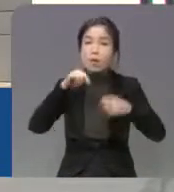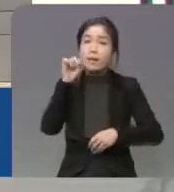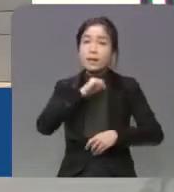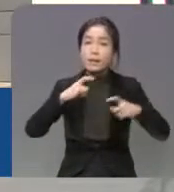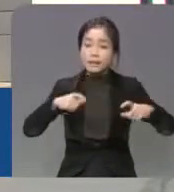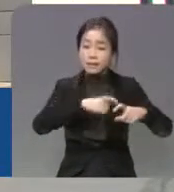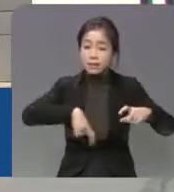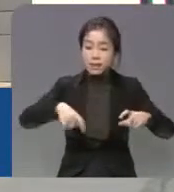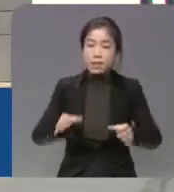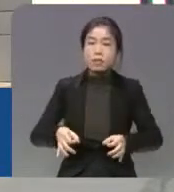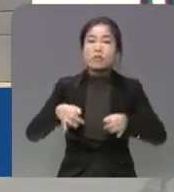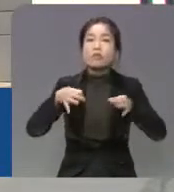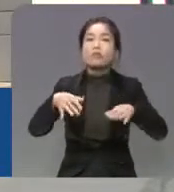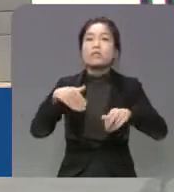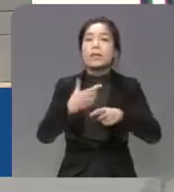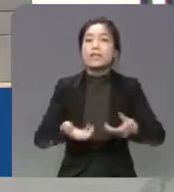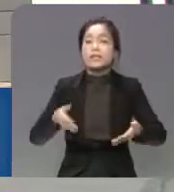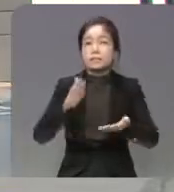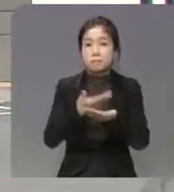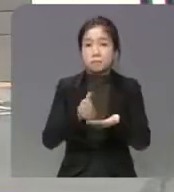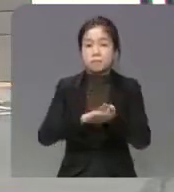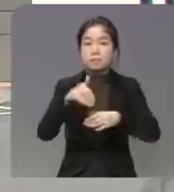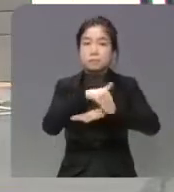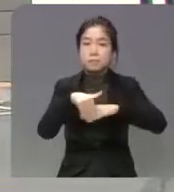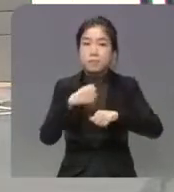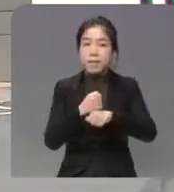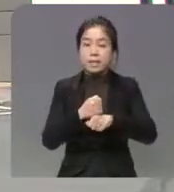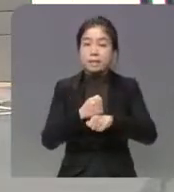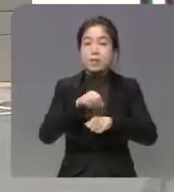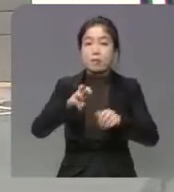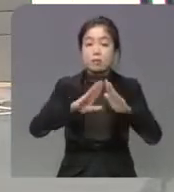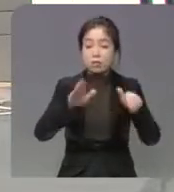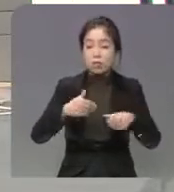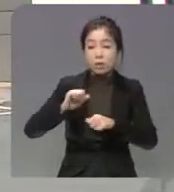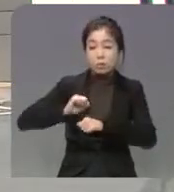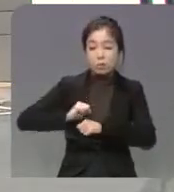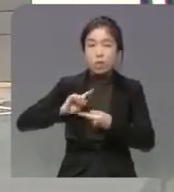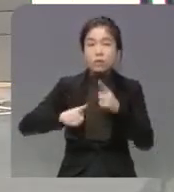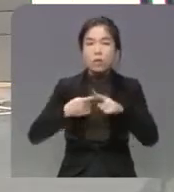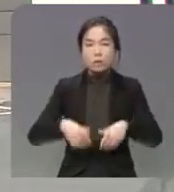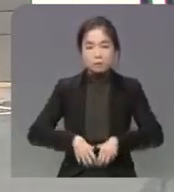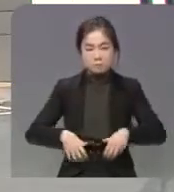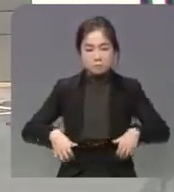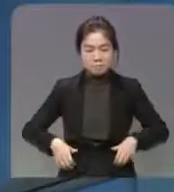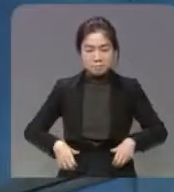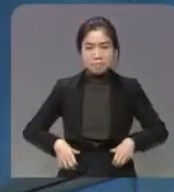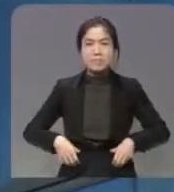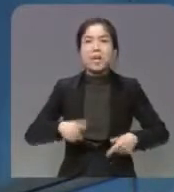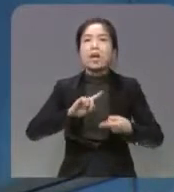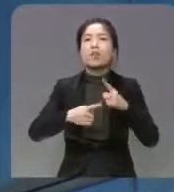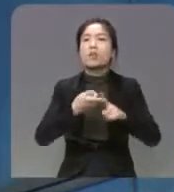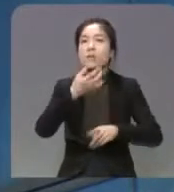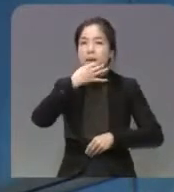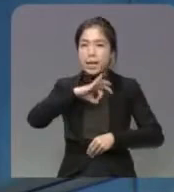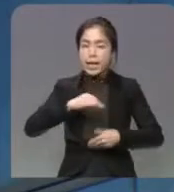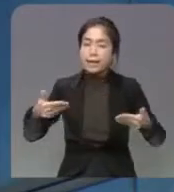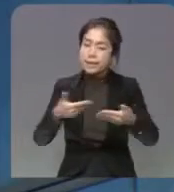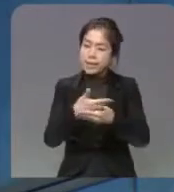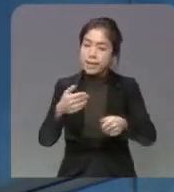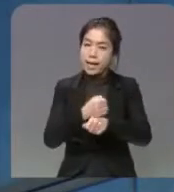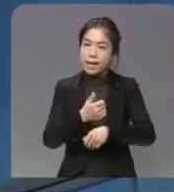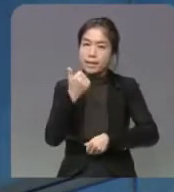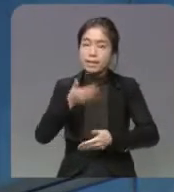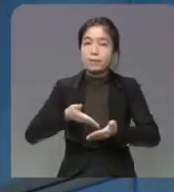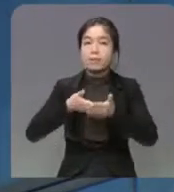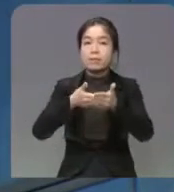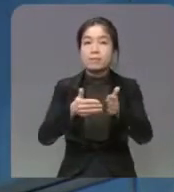등 투자지구를 개발하자며 광주와 전남 국방부가 서로 양보를 통해서 큰 이익을 얻는 빅딜을 시작하자고